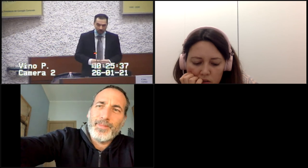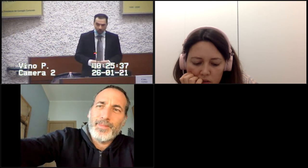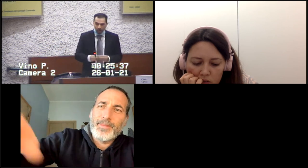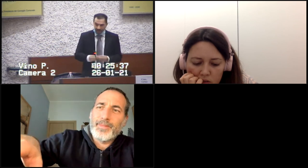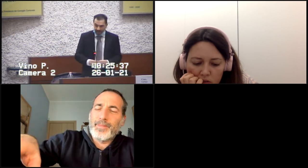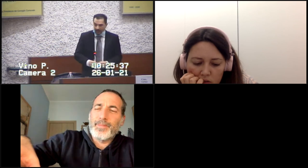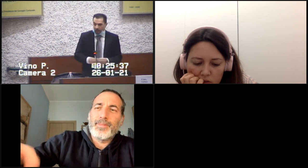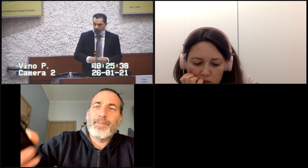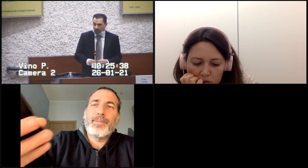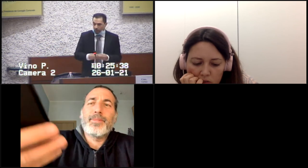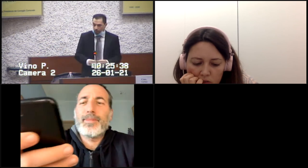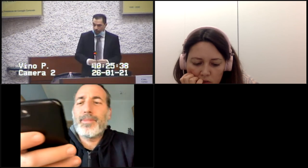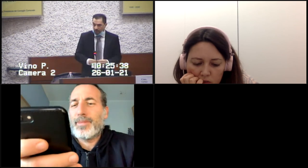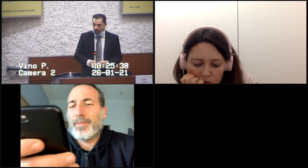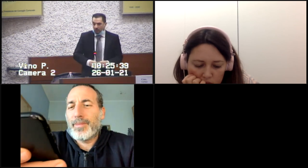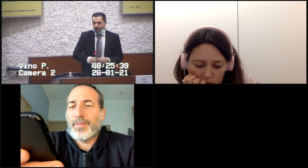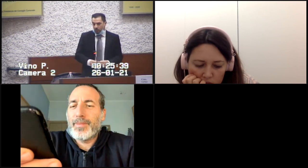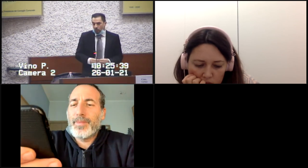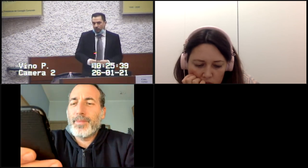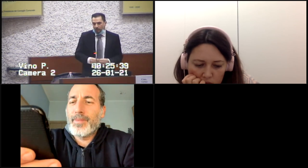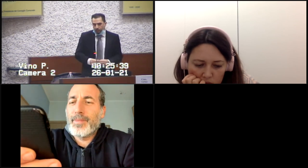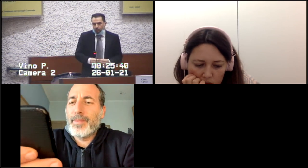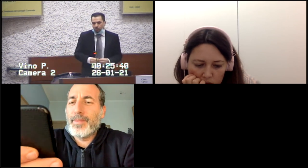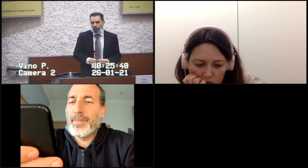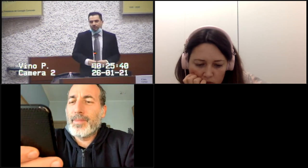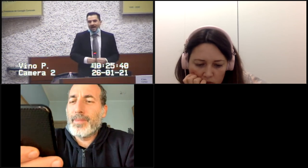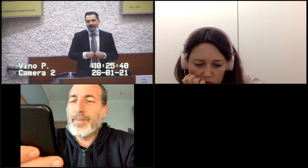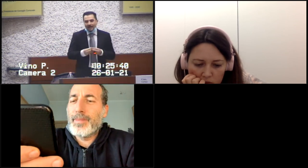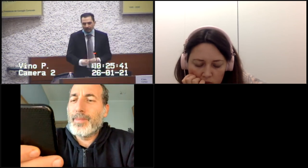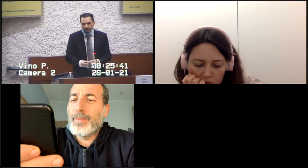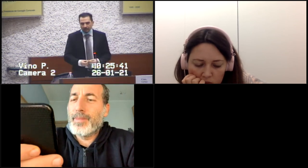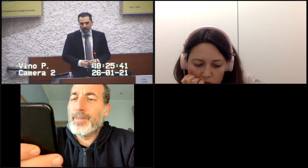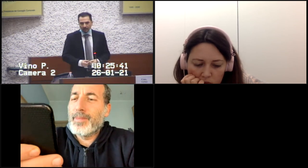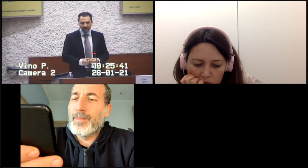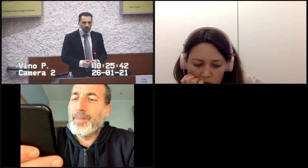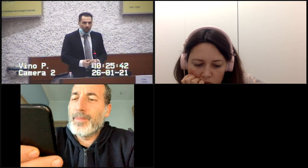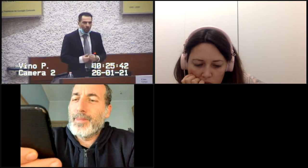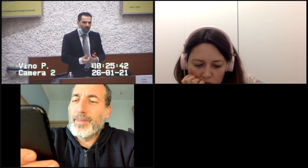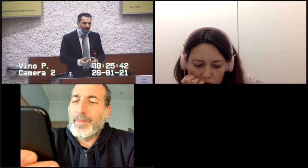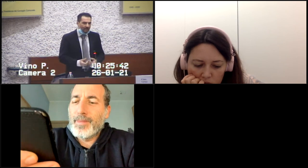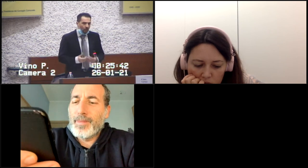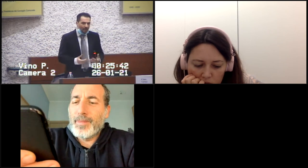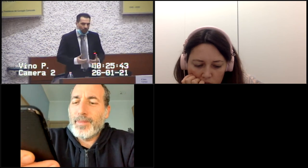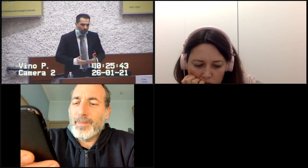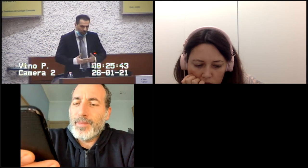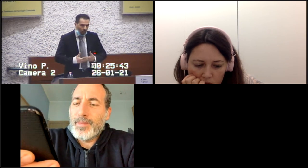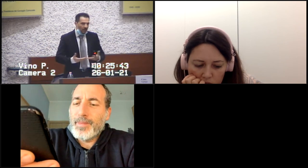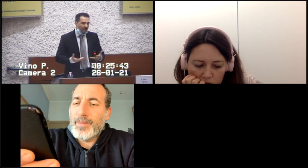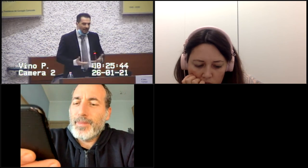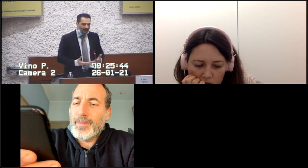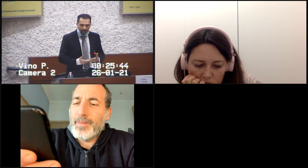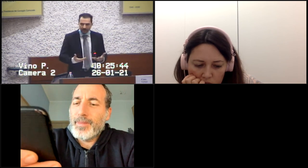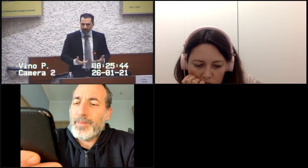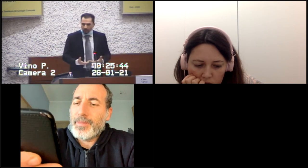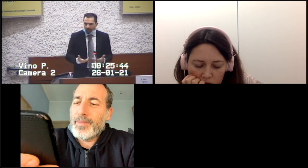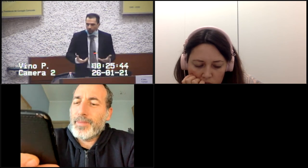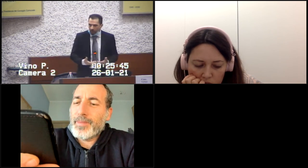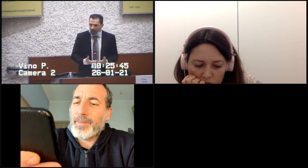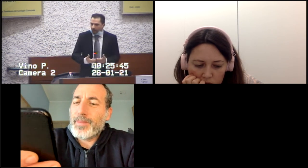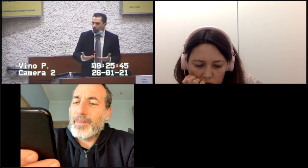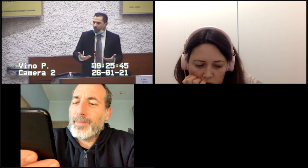oggi questa è la scelta giusta, se non appunto spostarla magari un pochino più avanti, quando quell'area prende